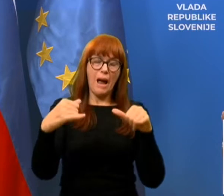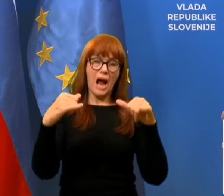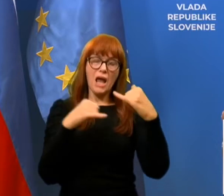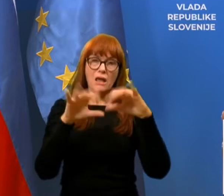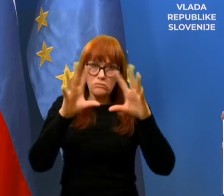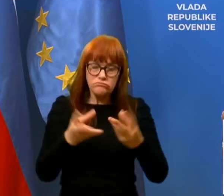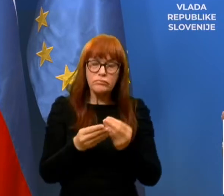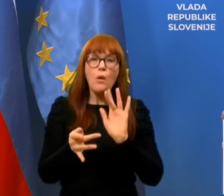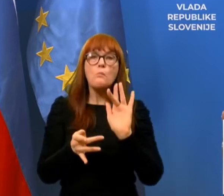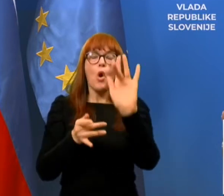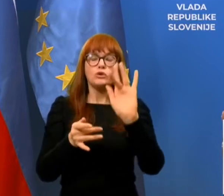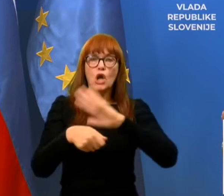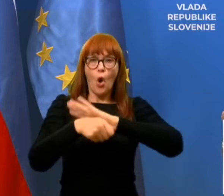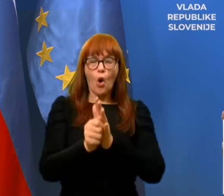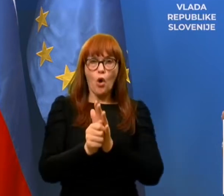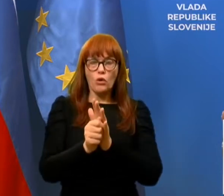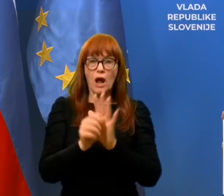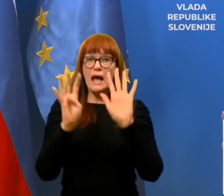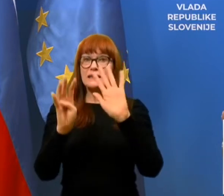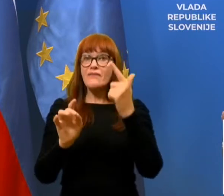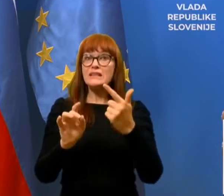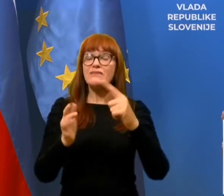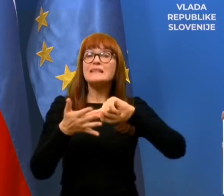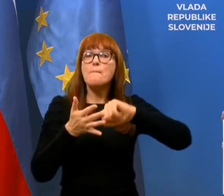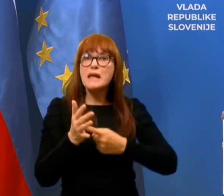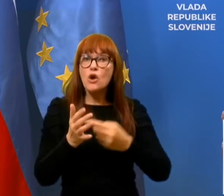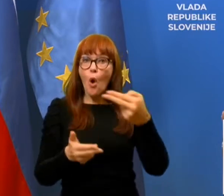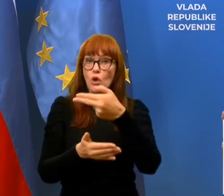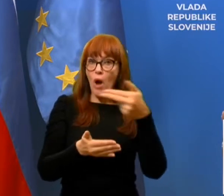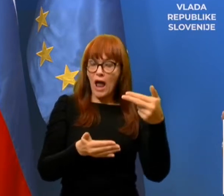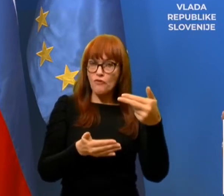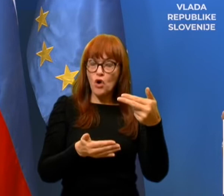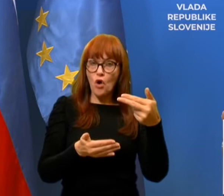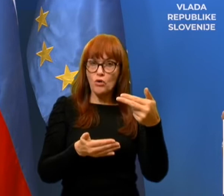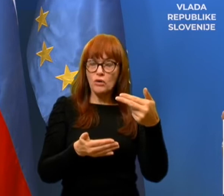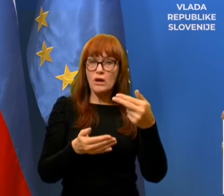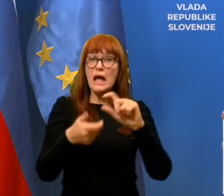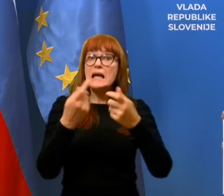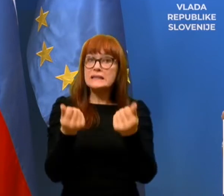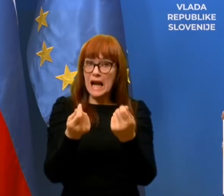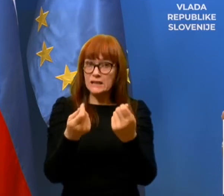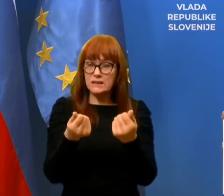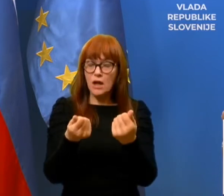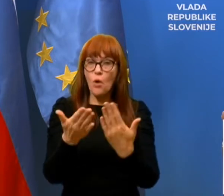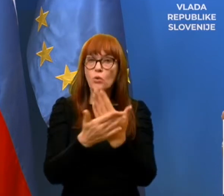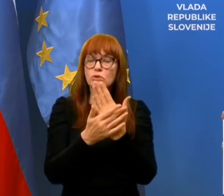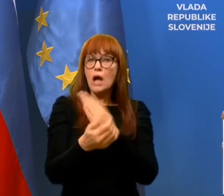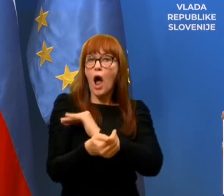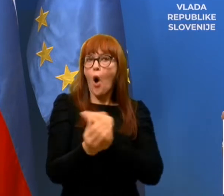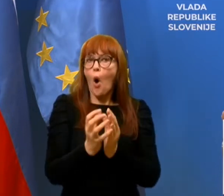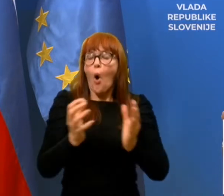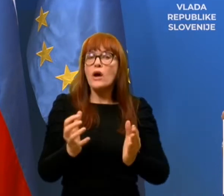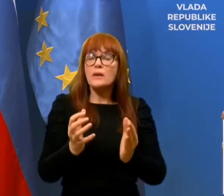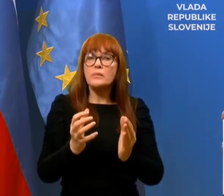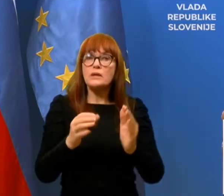proti korona 29 milijonov evrov sredstev za okrepitev